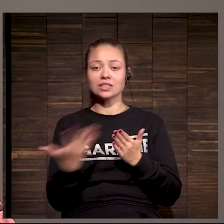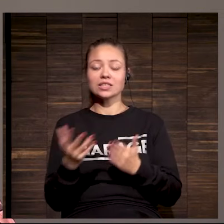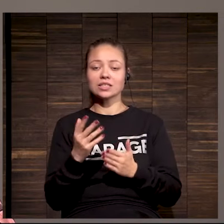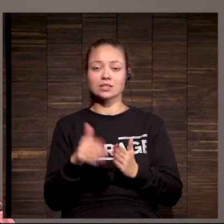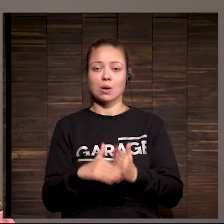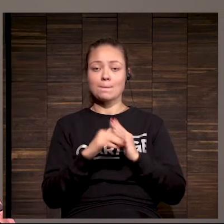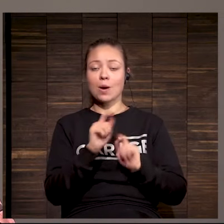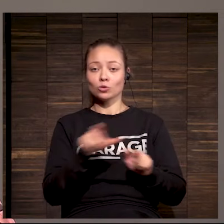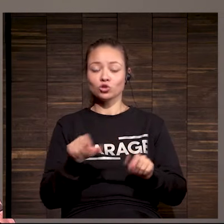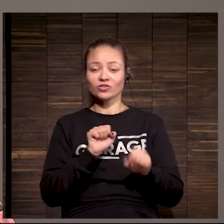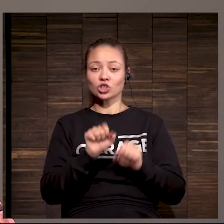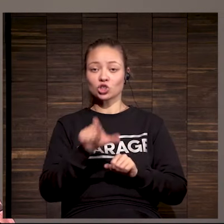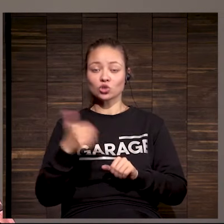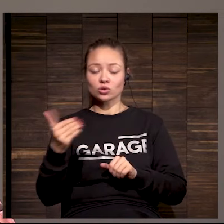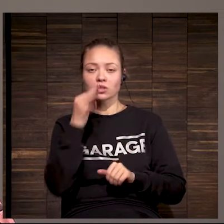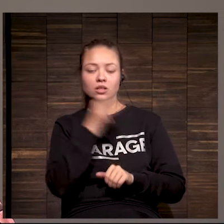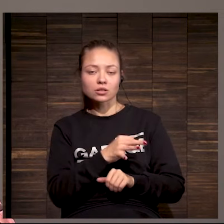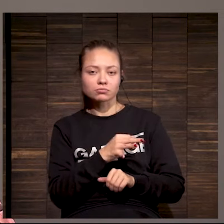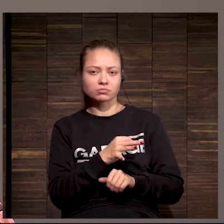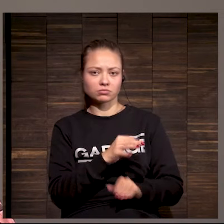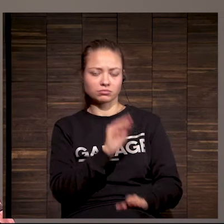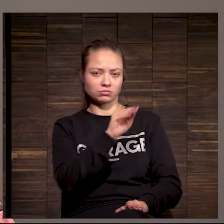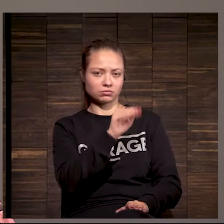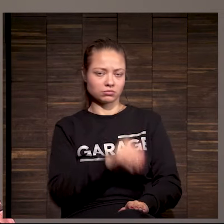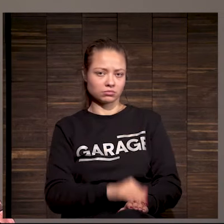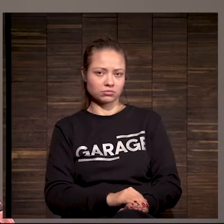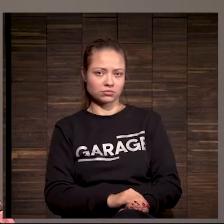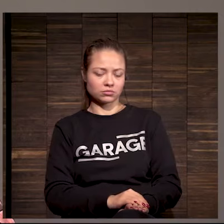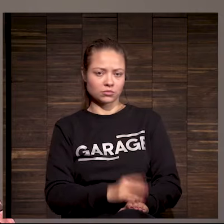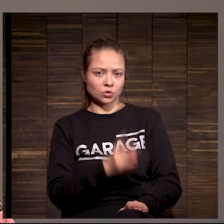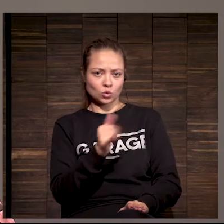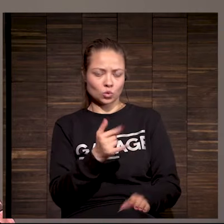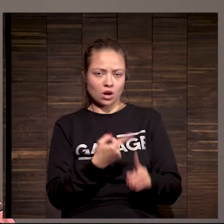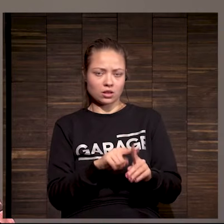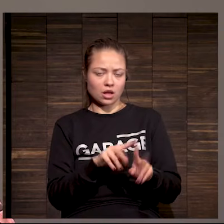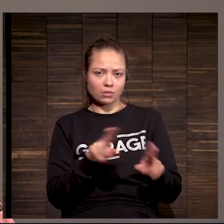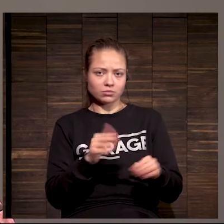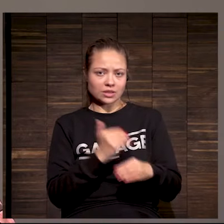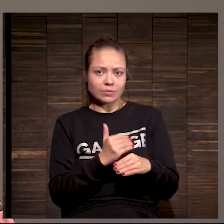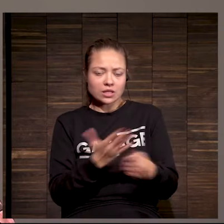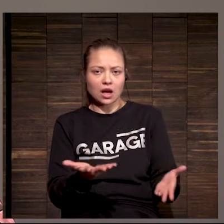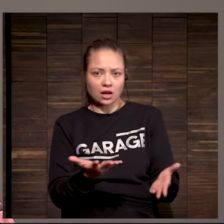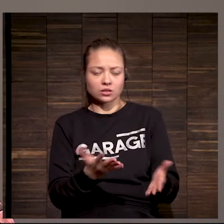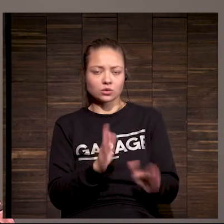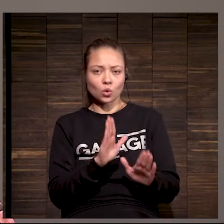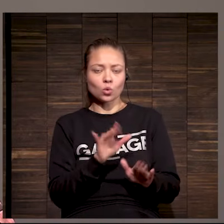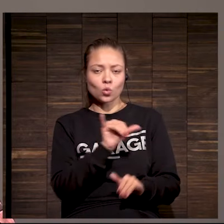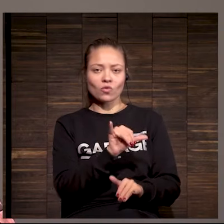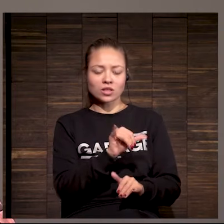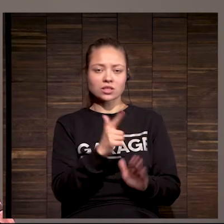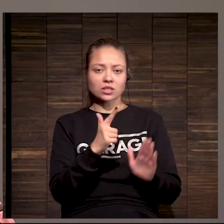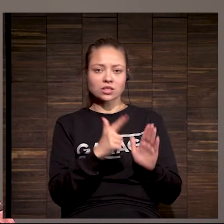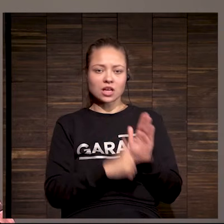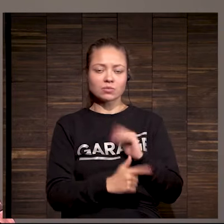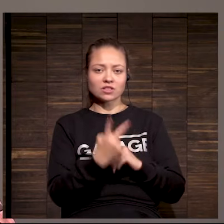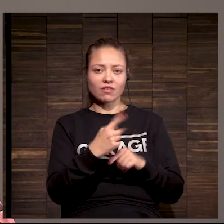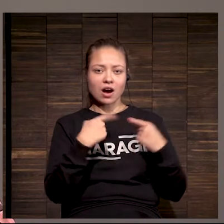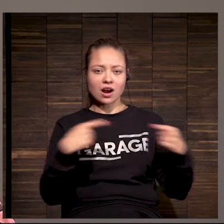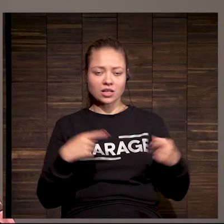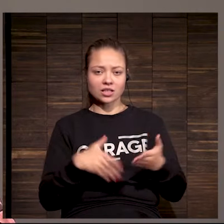режиссера сказал слушать ну это ж прям как спектакль только у вас семьдесят два разных